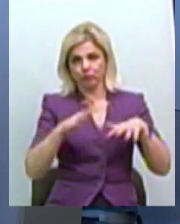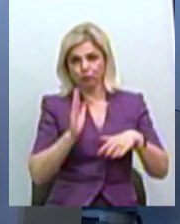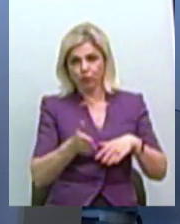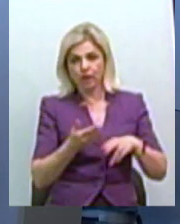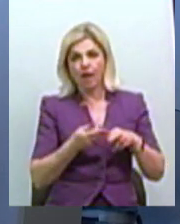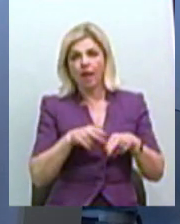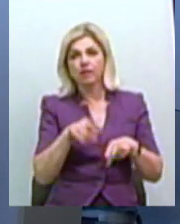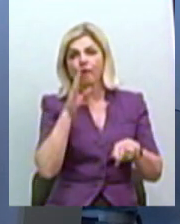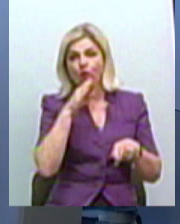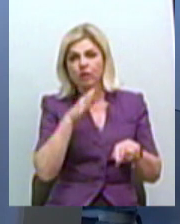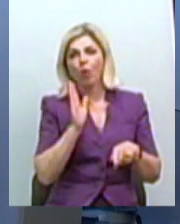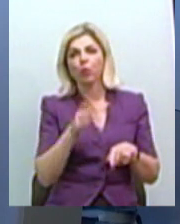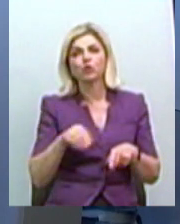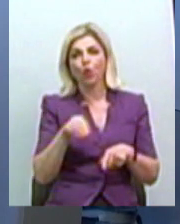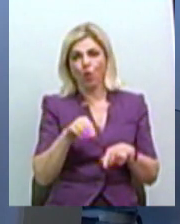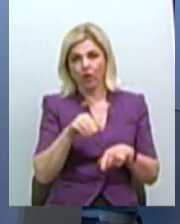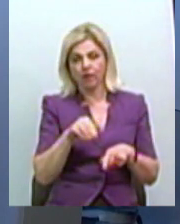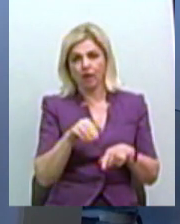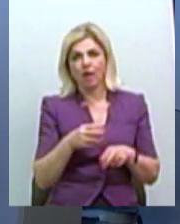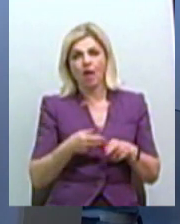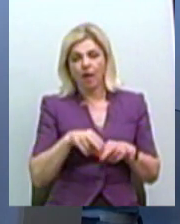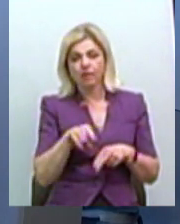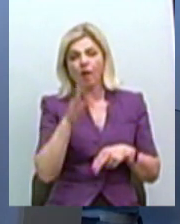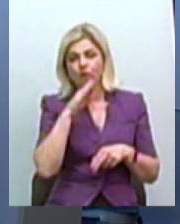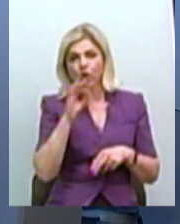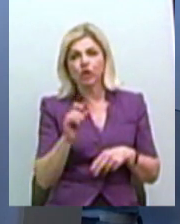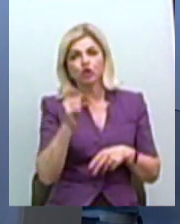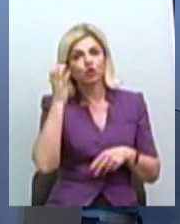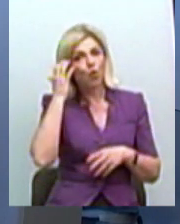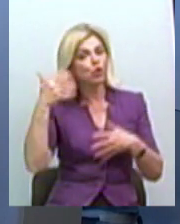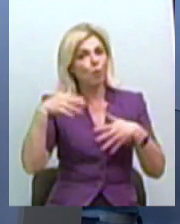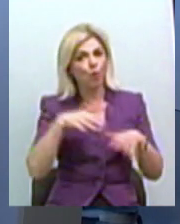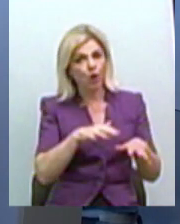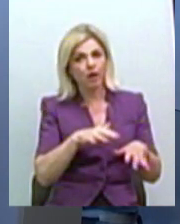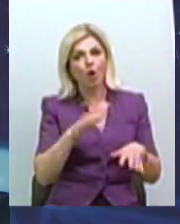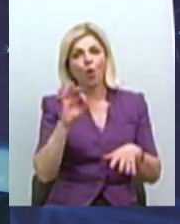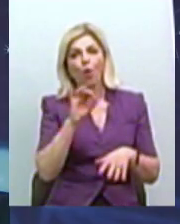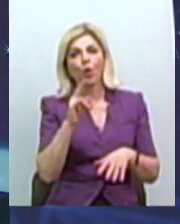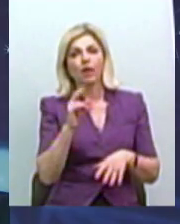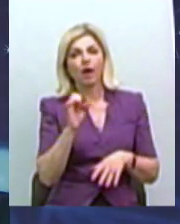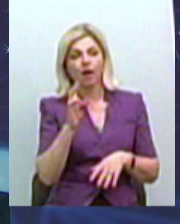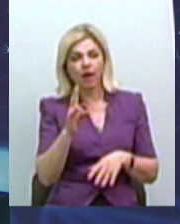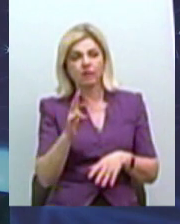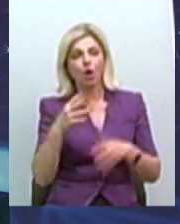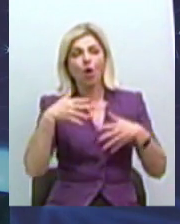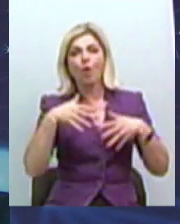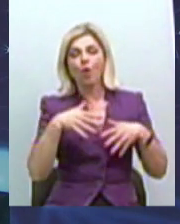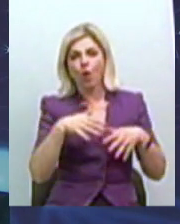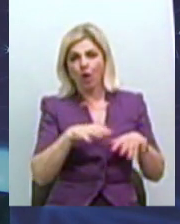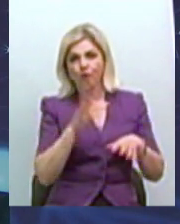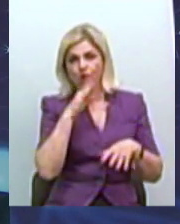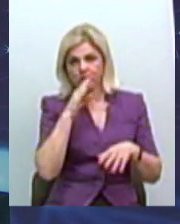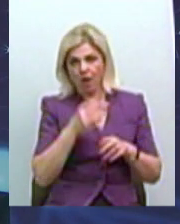вода будет соленая. Да. То есть она будет идти из Черного моря, она будет идти из Средиземного моря. Да. То есть это будет океанская вода. И